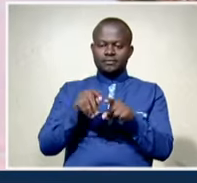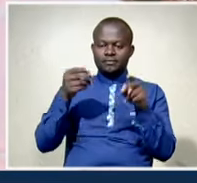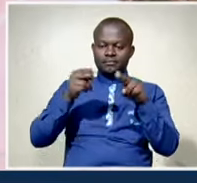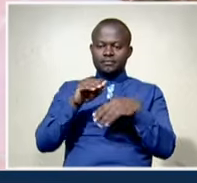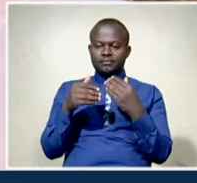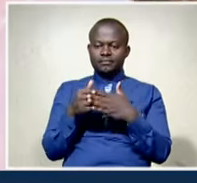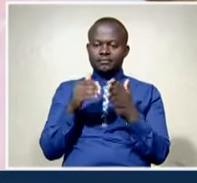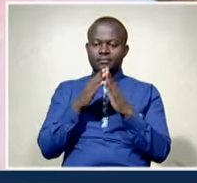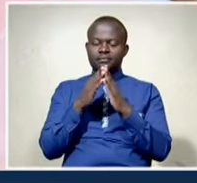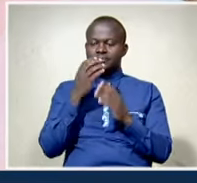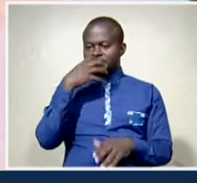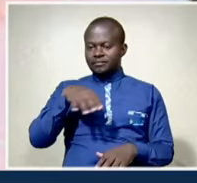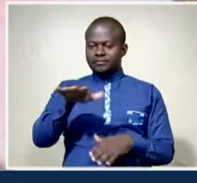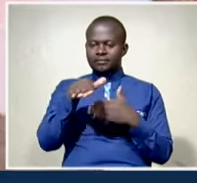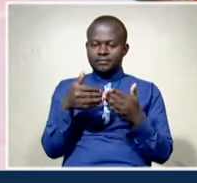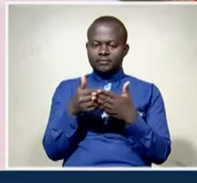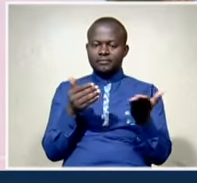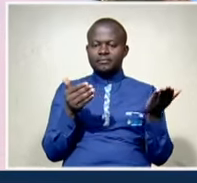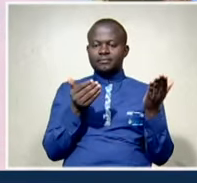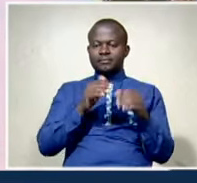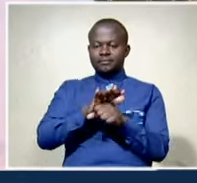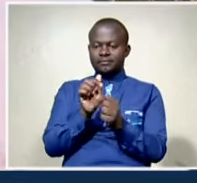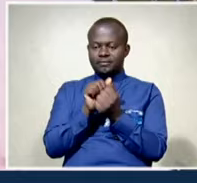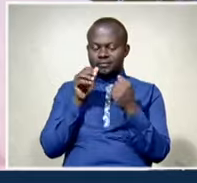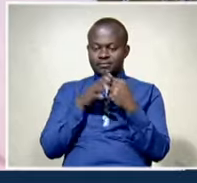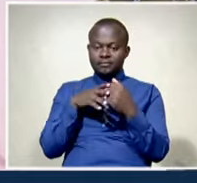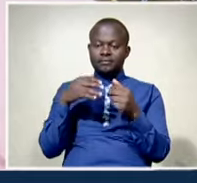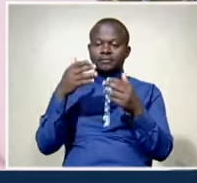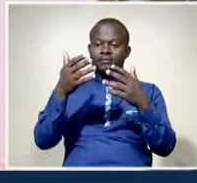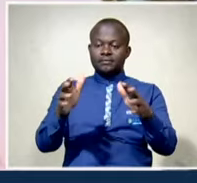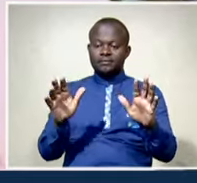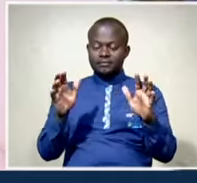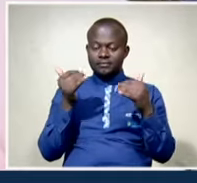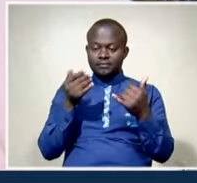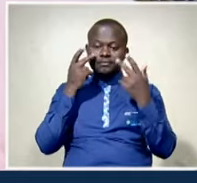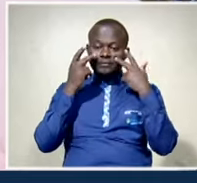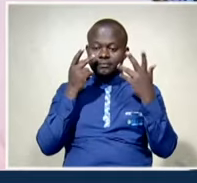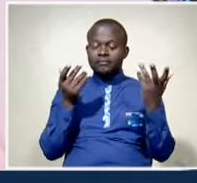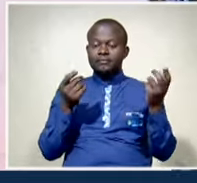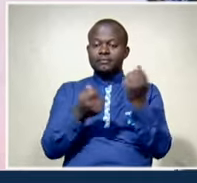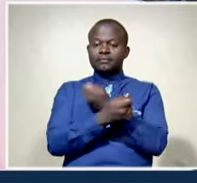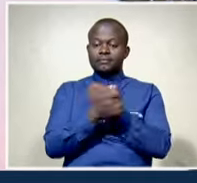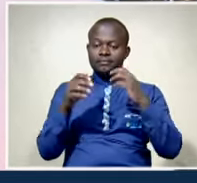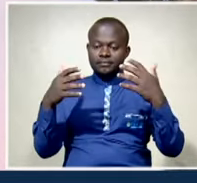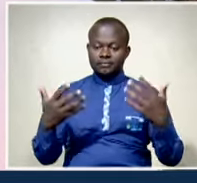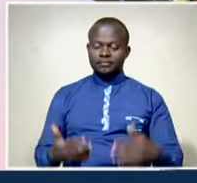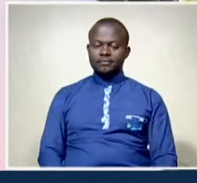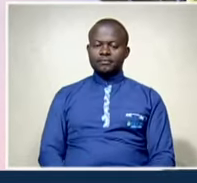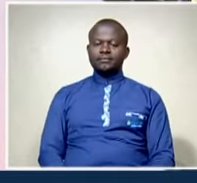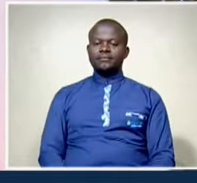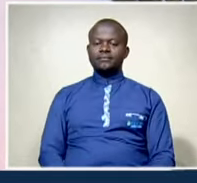yabereye mu mujyi wa Muhanga nibwo COVID-19 yari isa nk'aho ikirangira kuri ubu murabona hari impinduka ziteye zite.